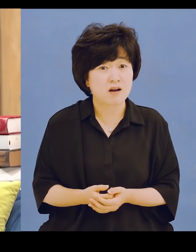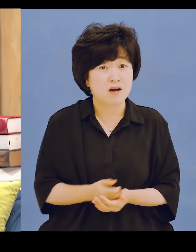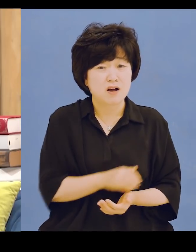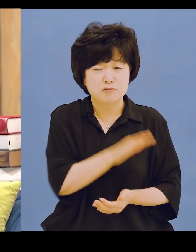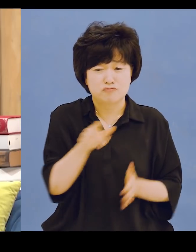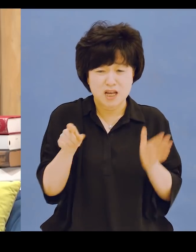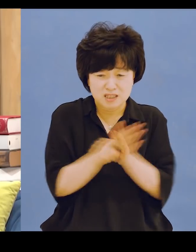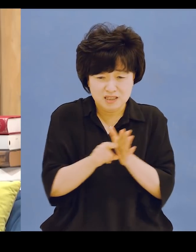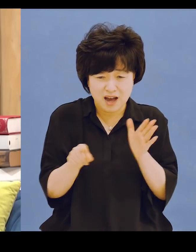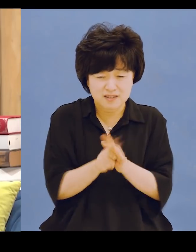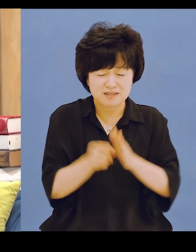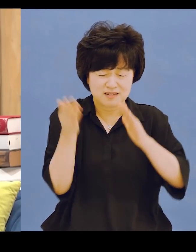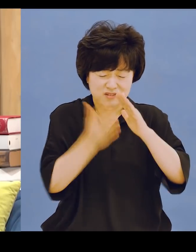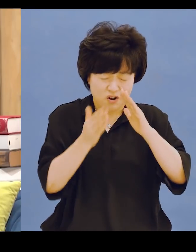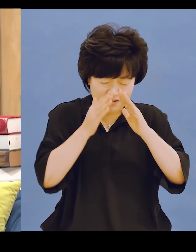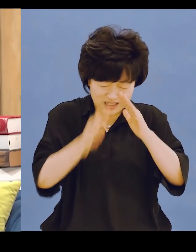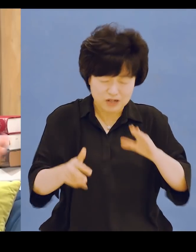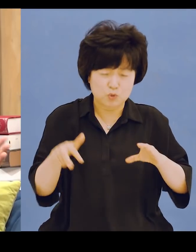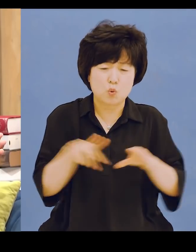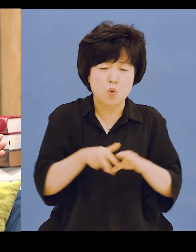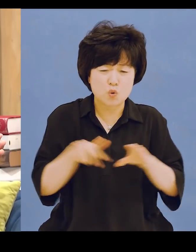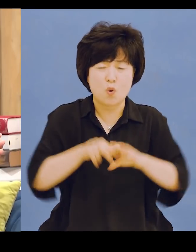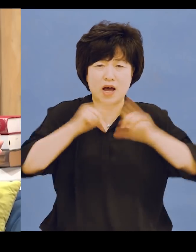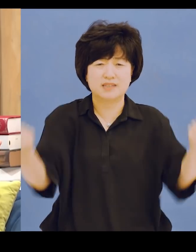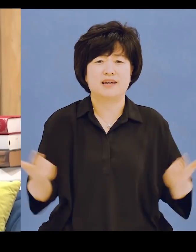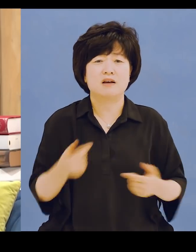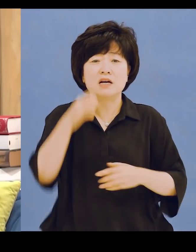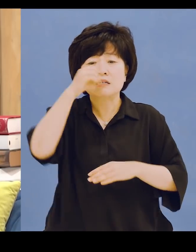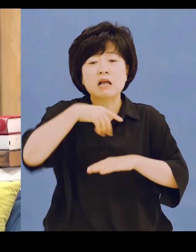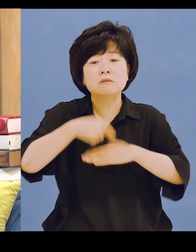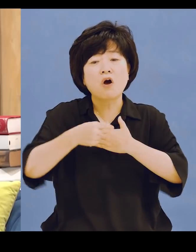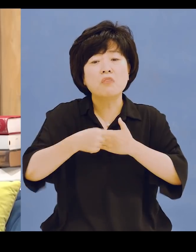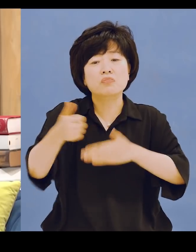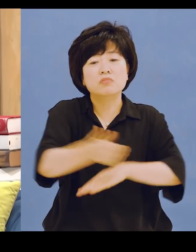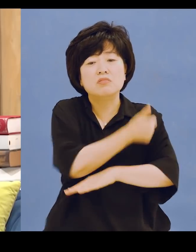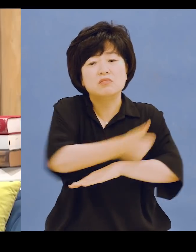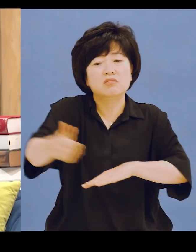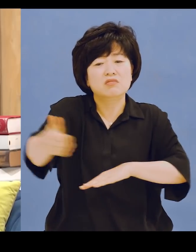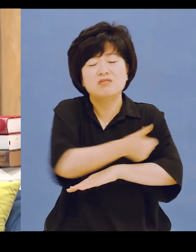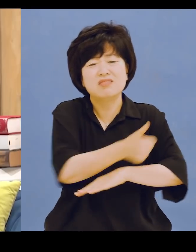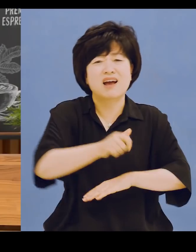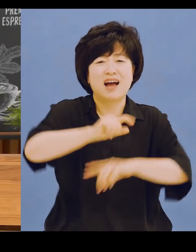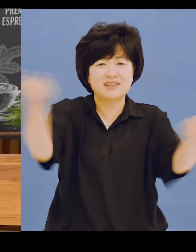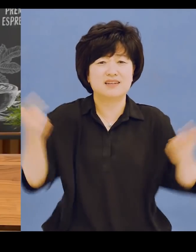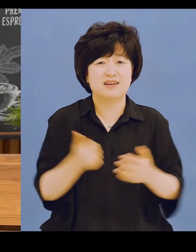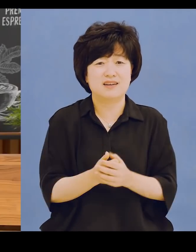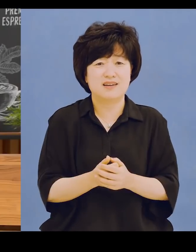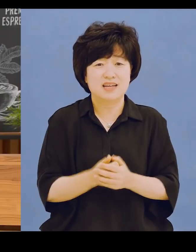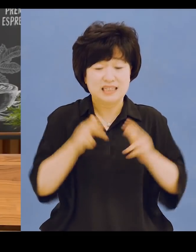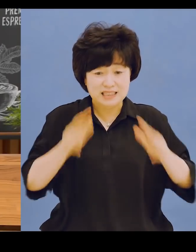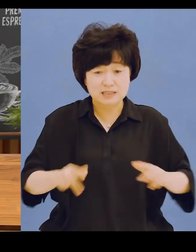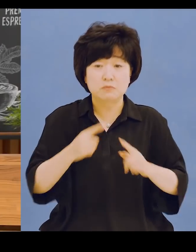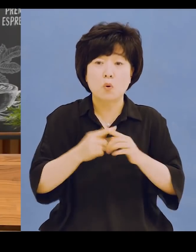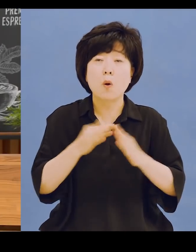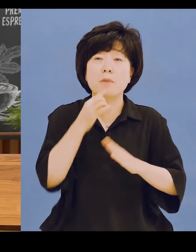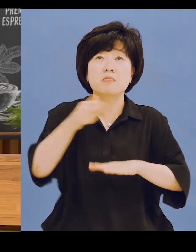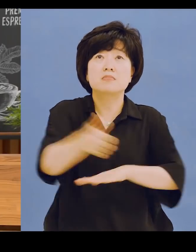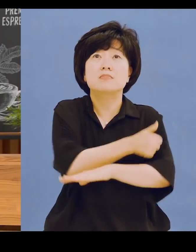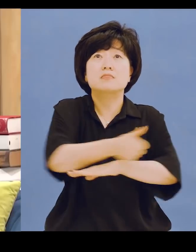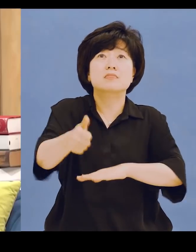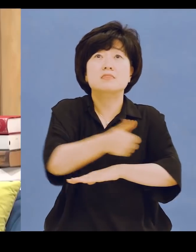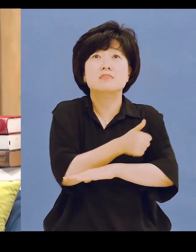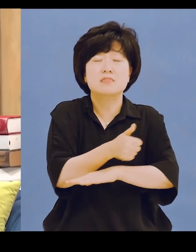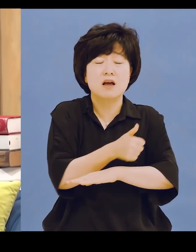종교가 아니다. 종교 네, 생활이. 네. 지금 종교 생활하고 있다면 빨리 거기서 회개하고 벗어나라. 아멘.